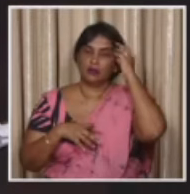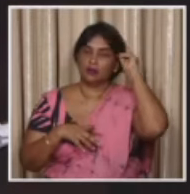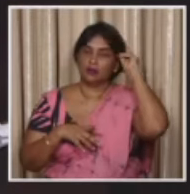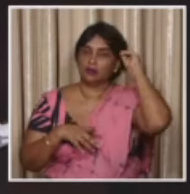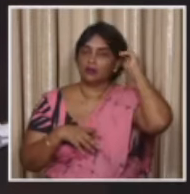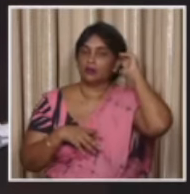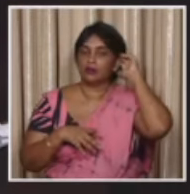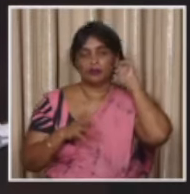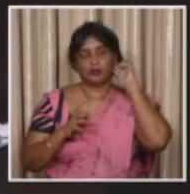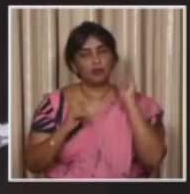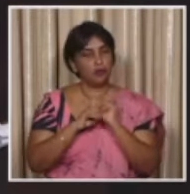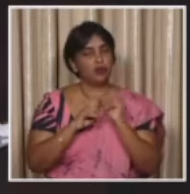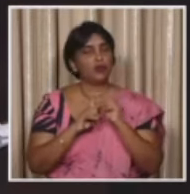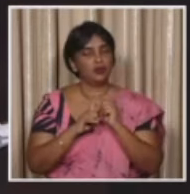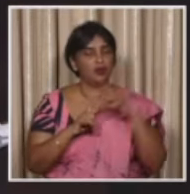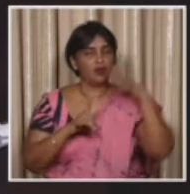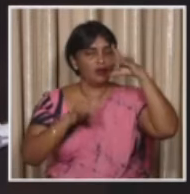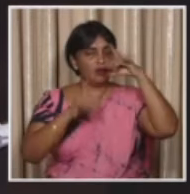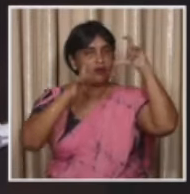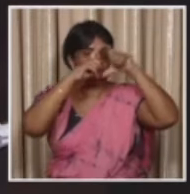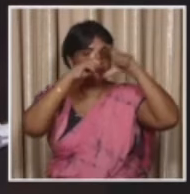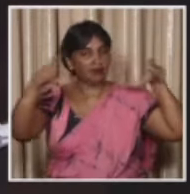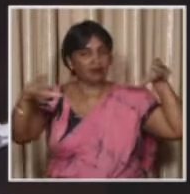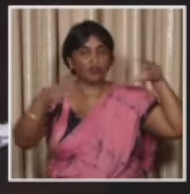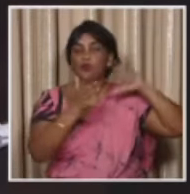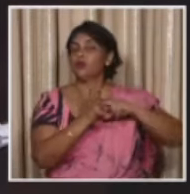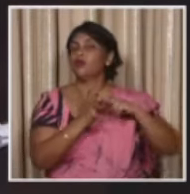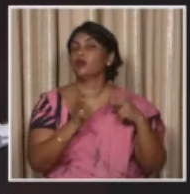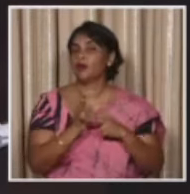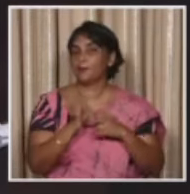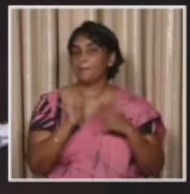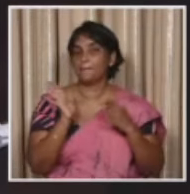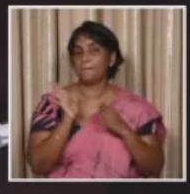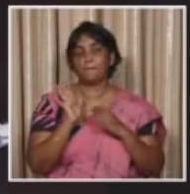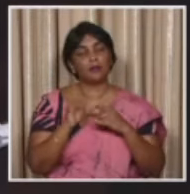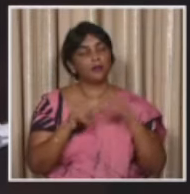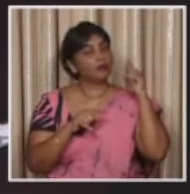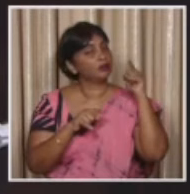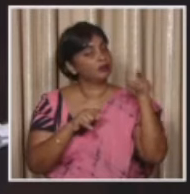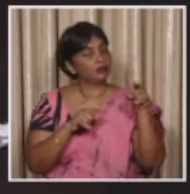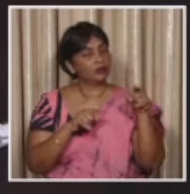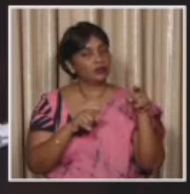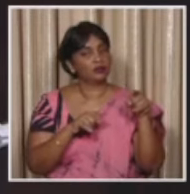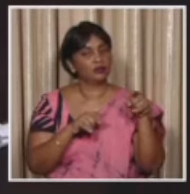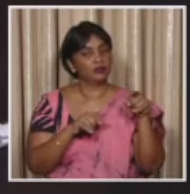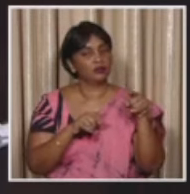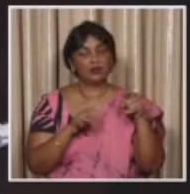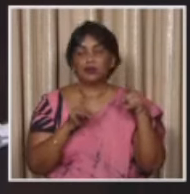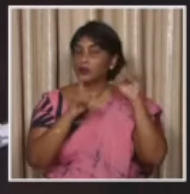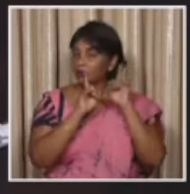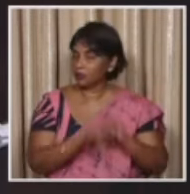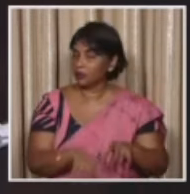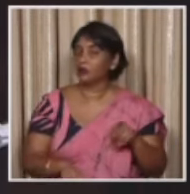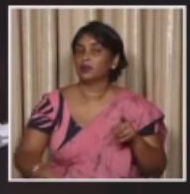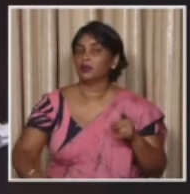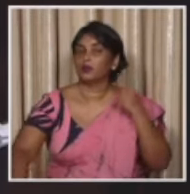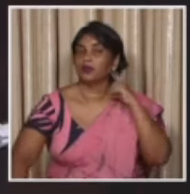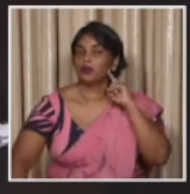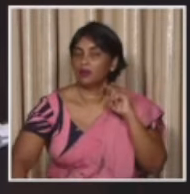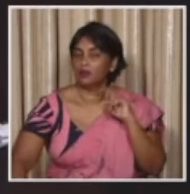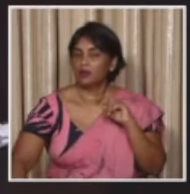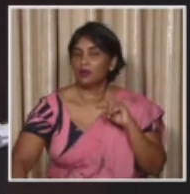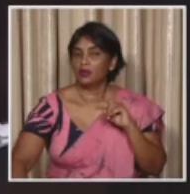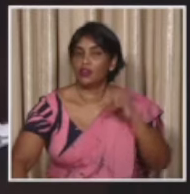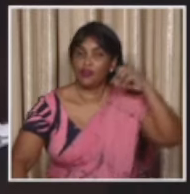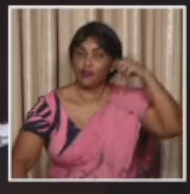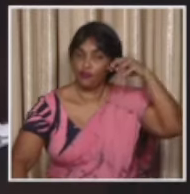පූණකරි ෆ්ලෝටින් සෝලා ප්‍රොජෙක්ට් එක හරහා එවන්